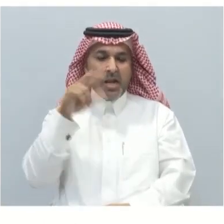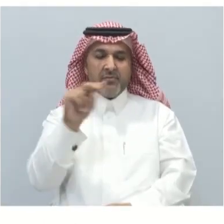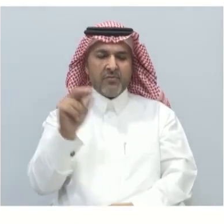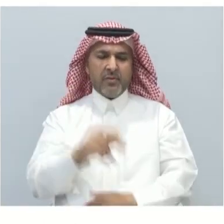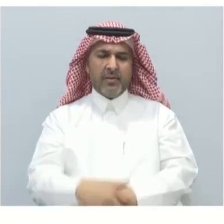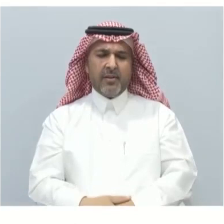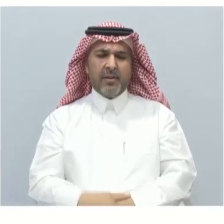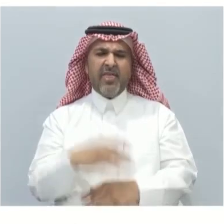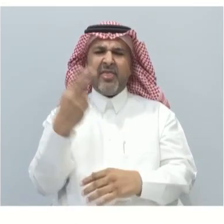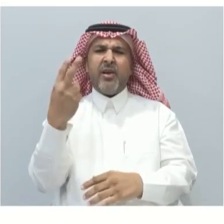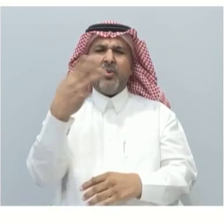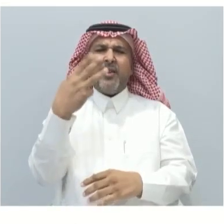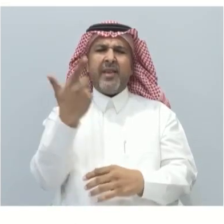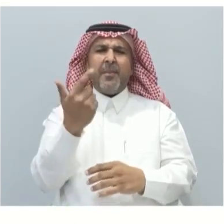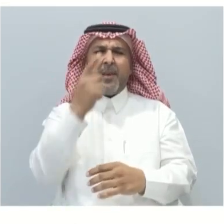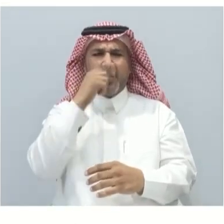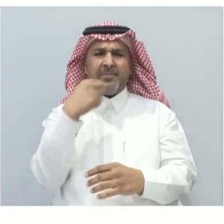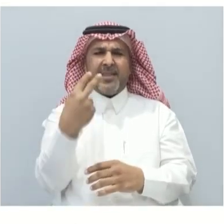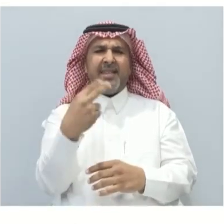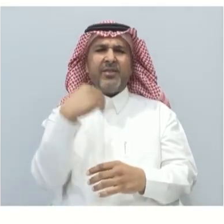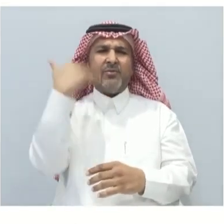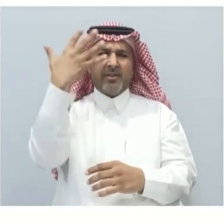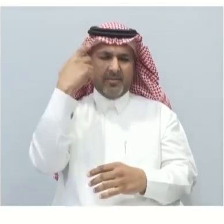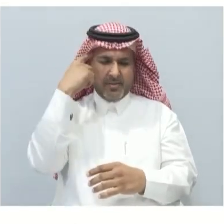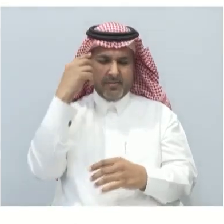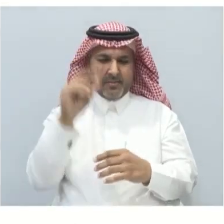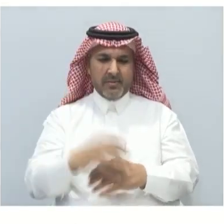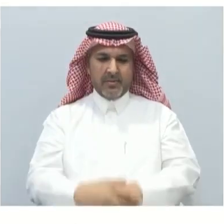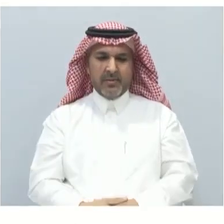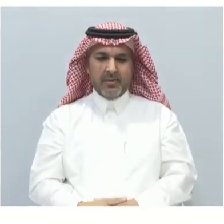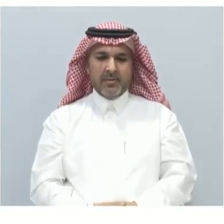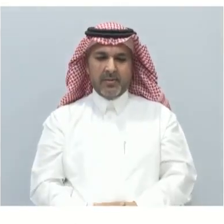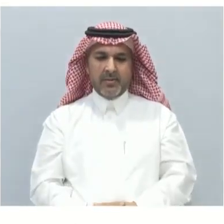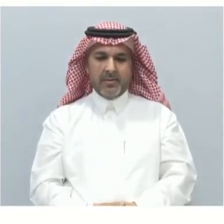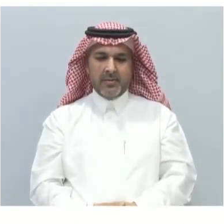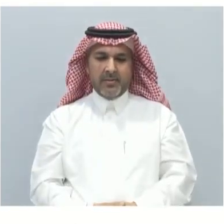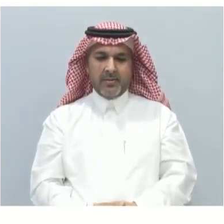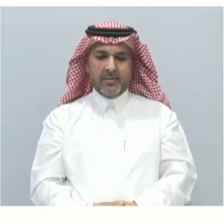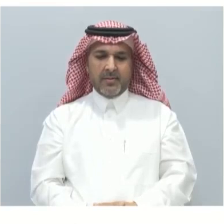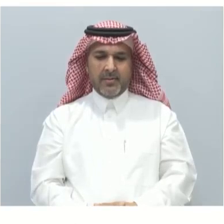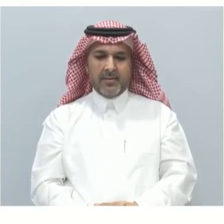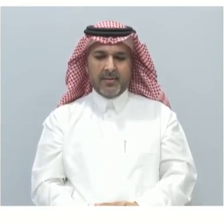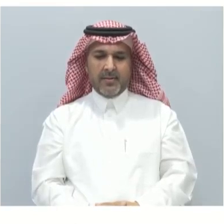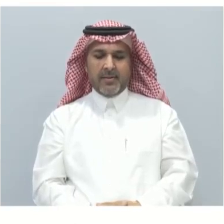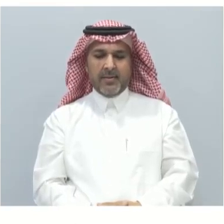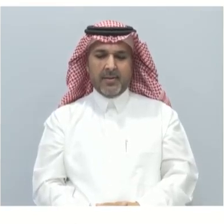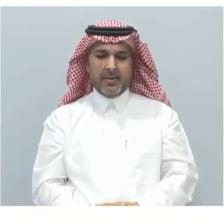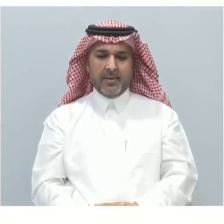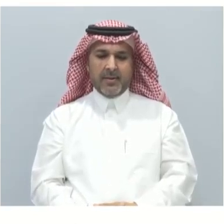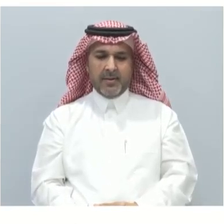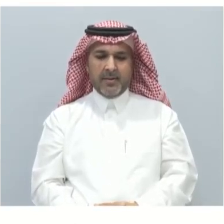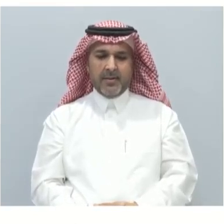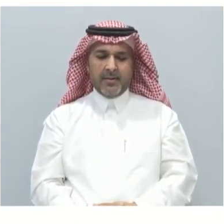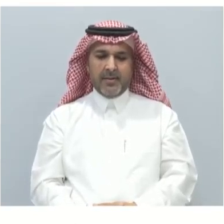32 هي عباره عن ا اس خ فبالتالي بقول ا اس اكس ز ز 2 اكبر من 1 على